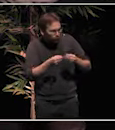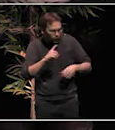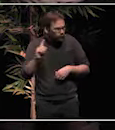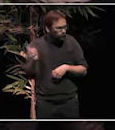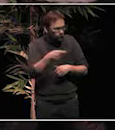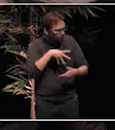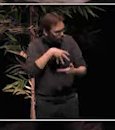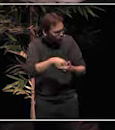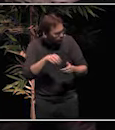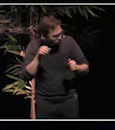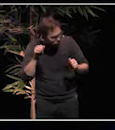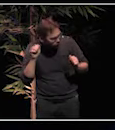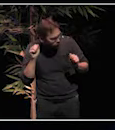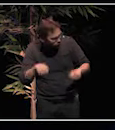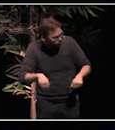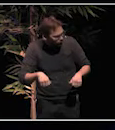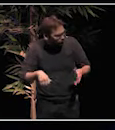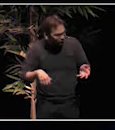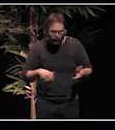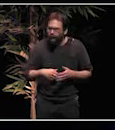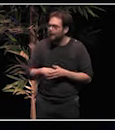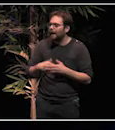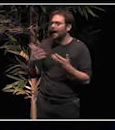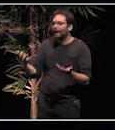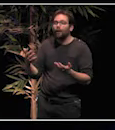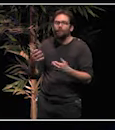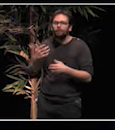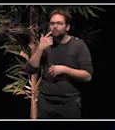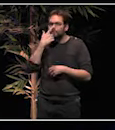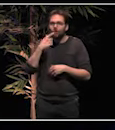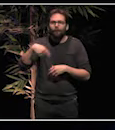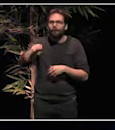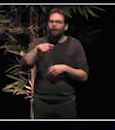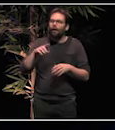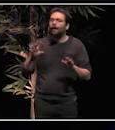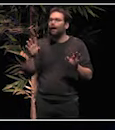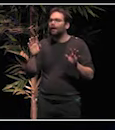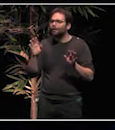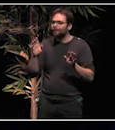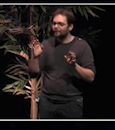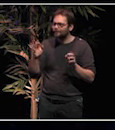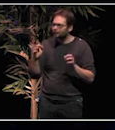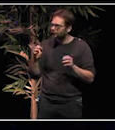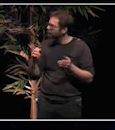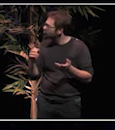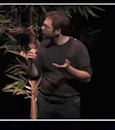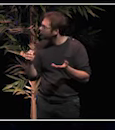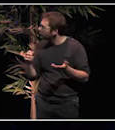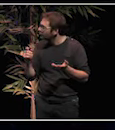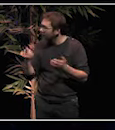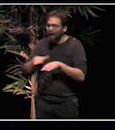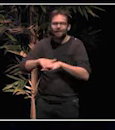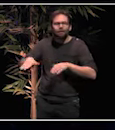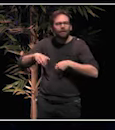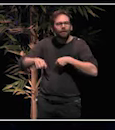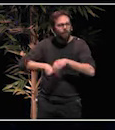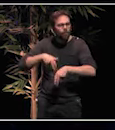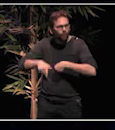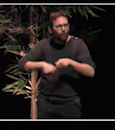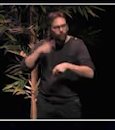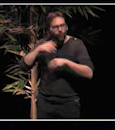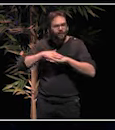elles peuvent être effectuées par monsieur tout le monde? Alors effectivement, on pourrait se dire, alors la raison pour laquelle on a amené ce tapis roulant sur la scène, c'est d'une part parce qu'il est tard et on